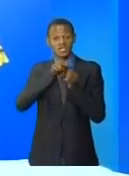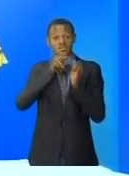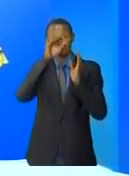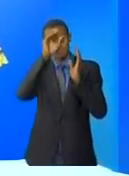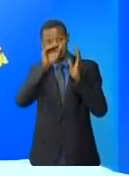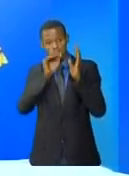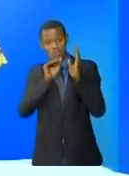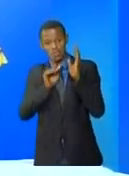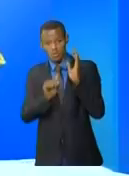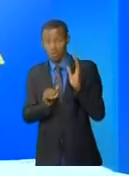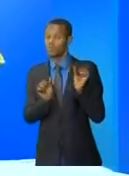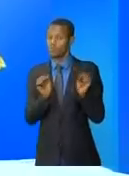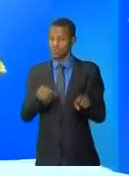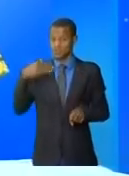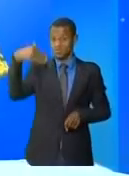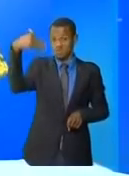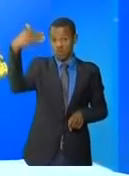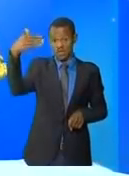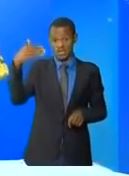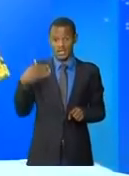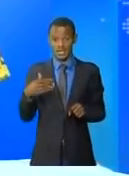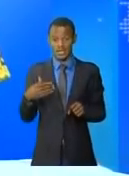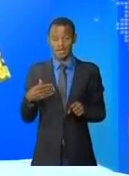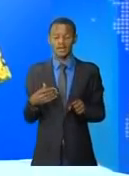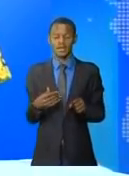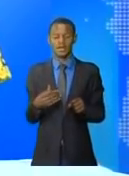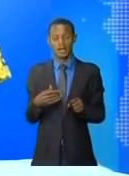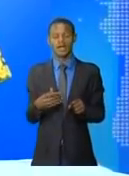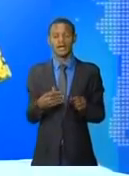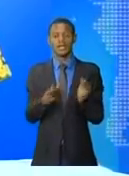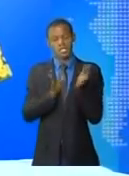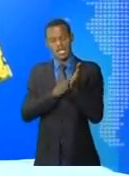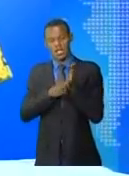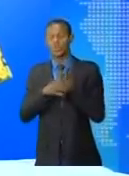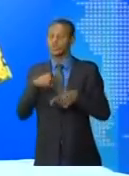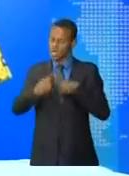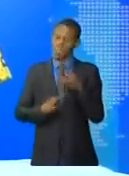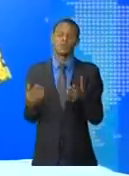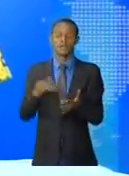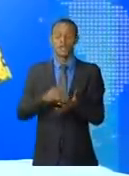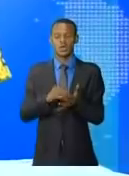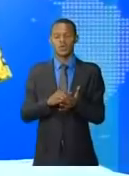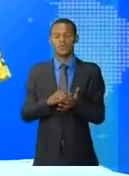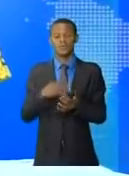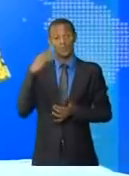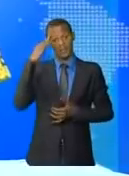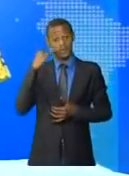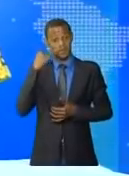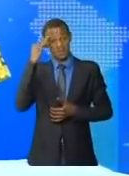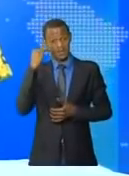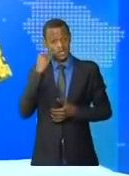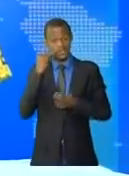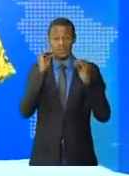barrières seront des rigueurs, a dit le ministre d'État à l'EPSP, Willy Bakonga, après une visite dans plusieurs écoles de la